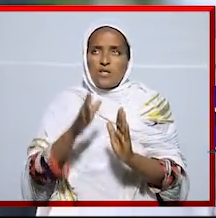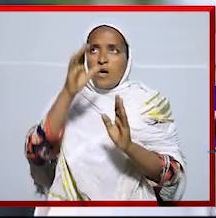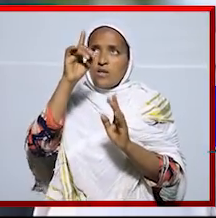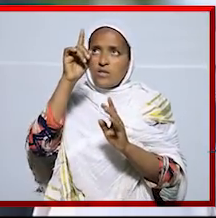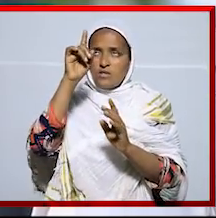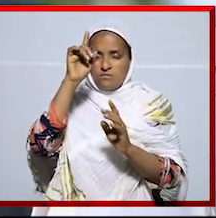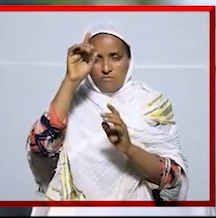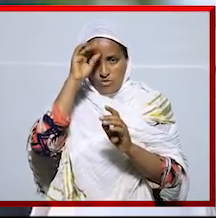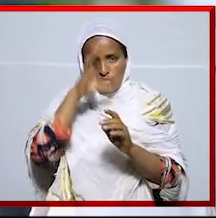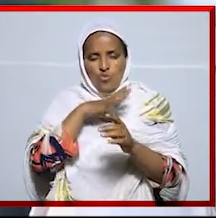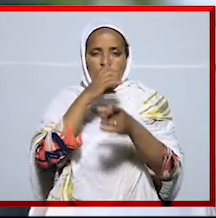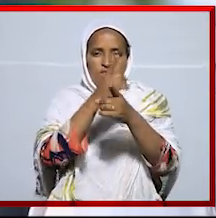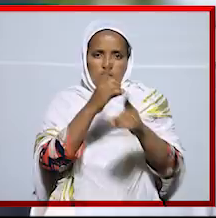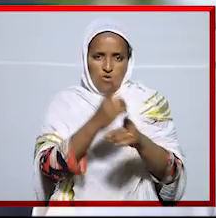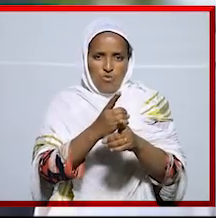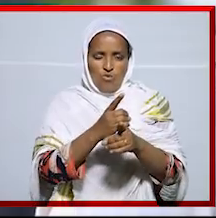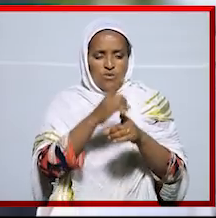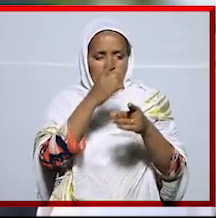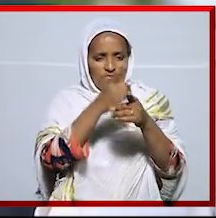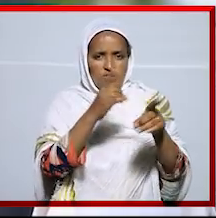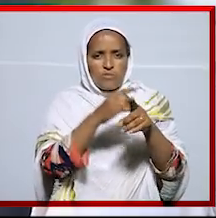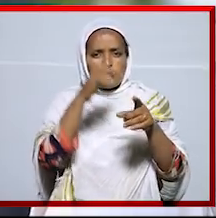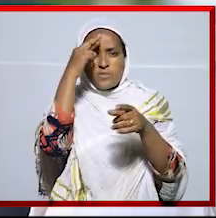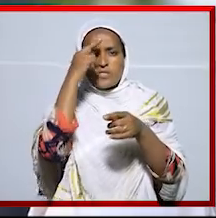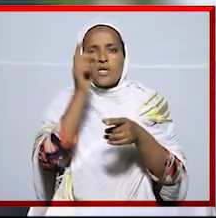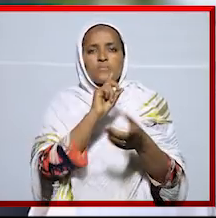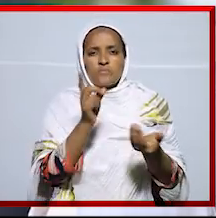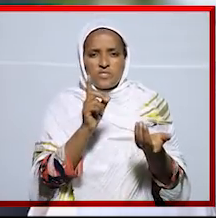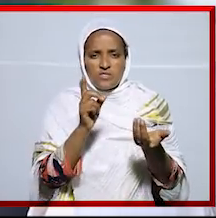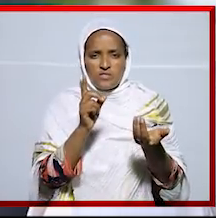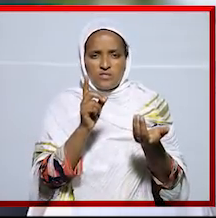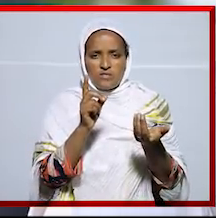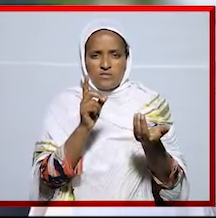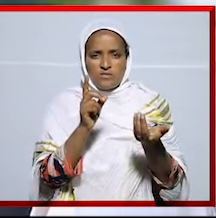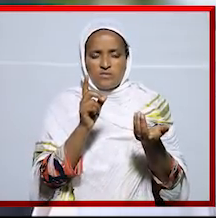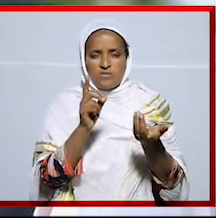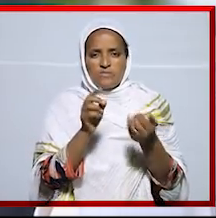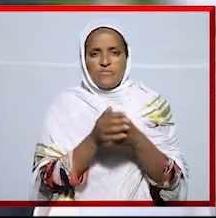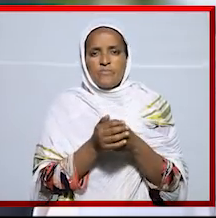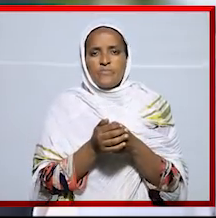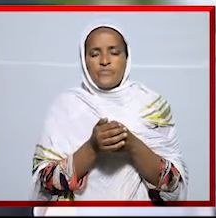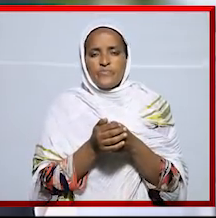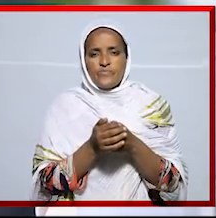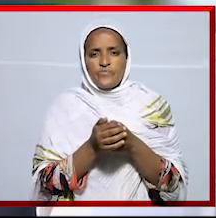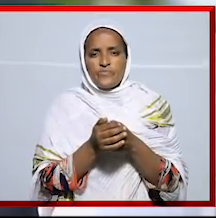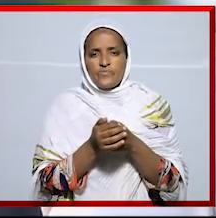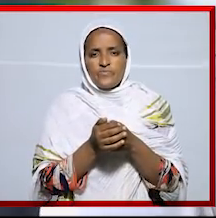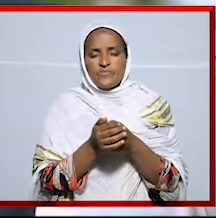ፈጣሪ ነው ሰውን የፈጠረው። የተፈጠረበት ሪዝን ምንድን ነው?